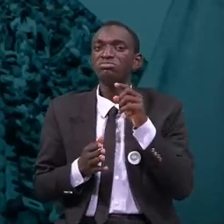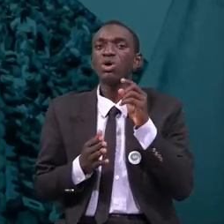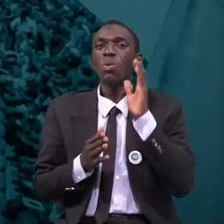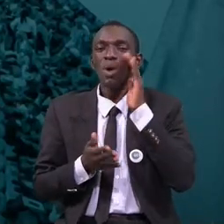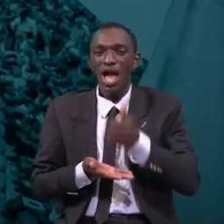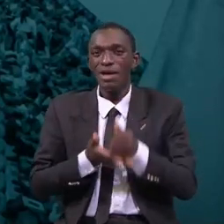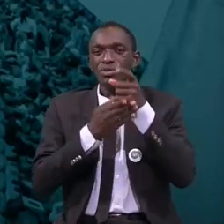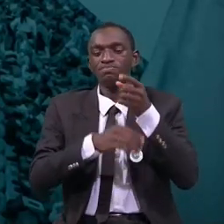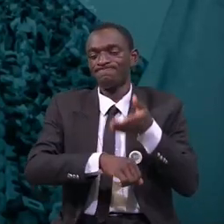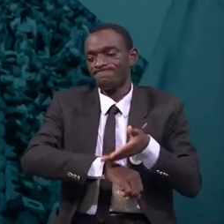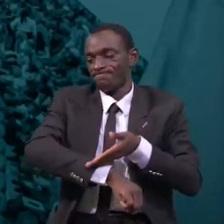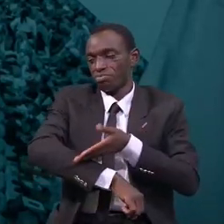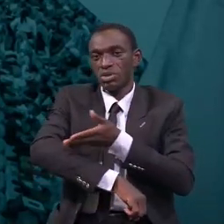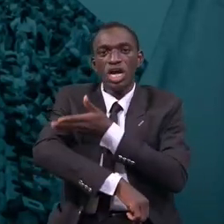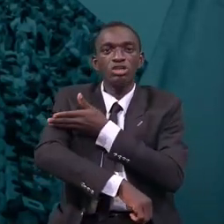Jésus